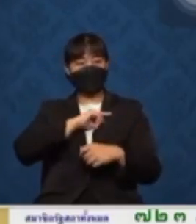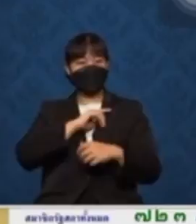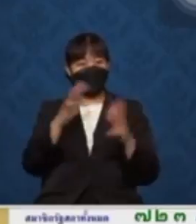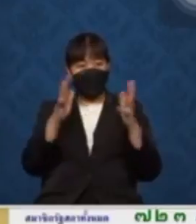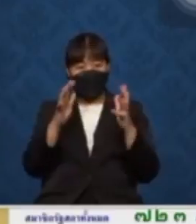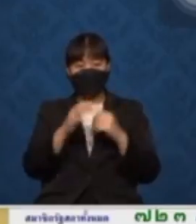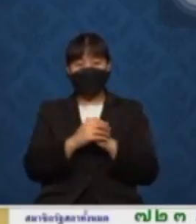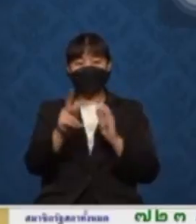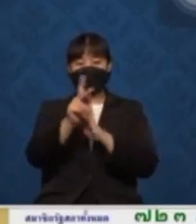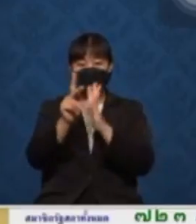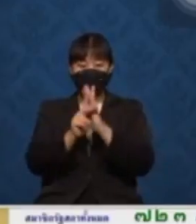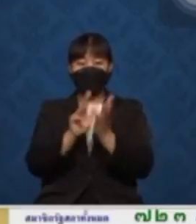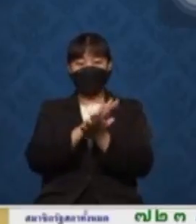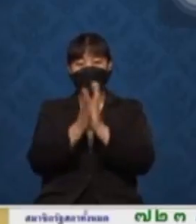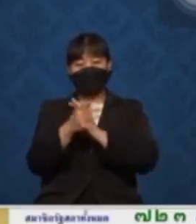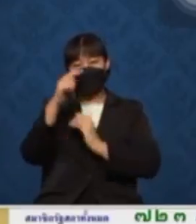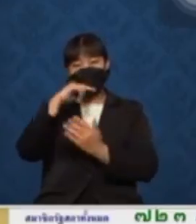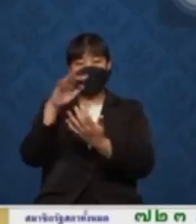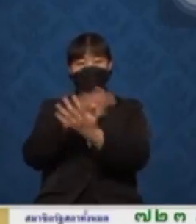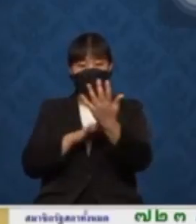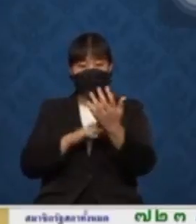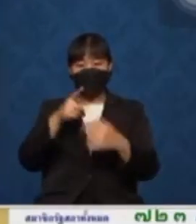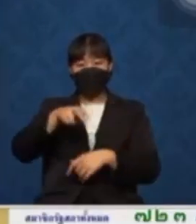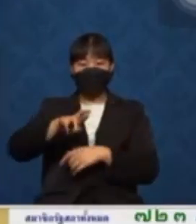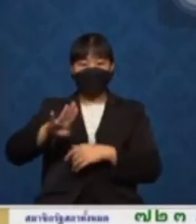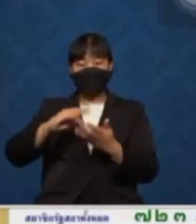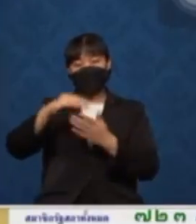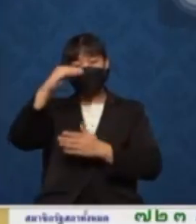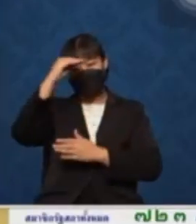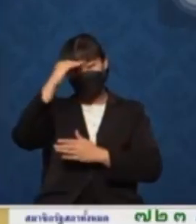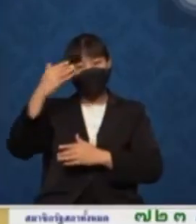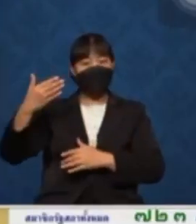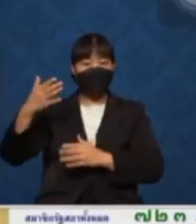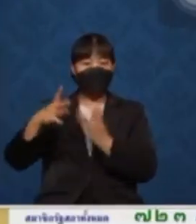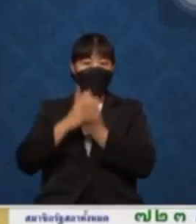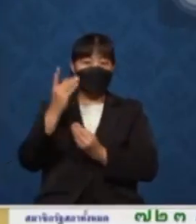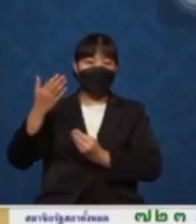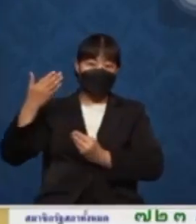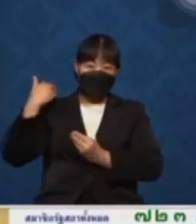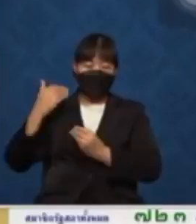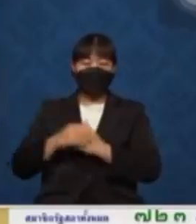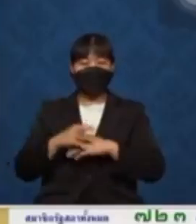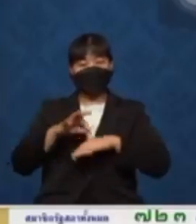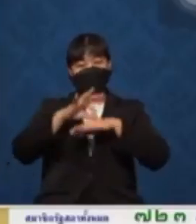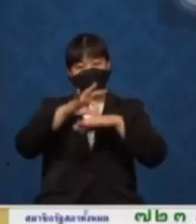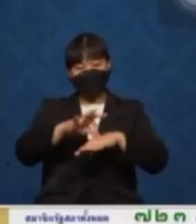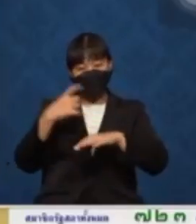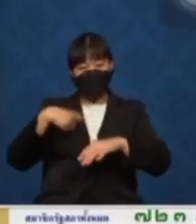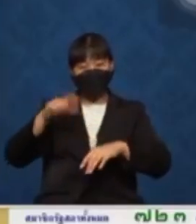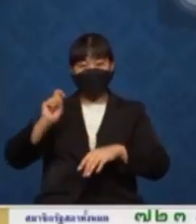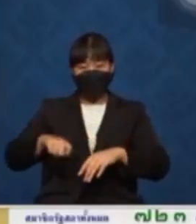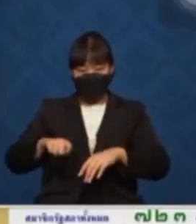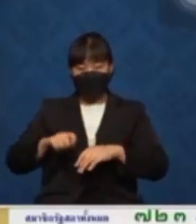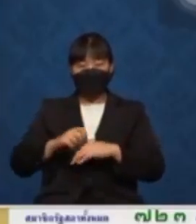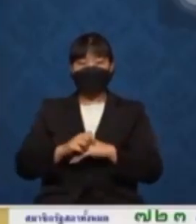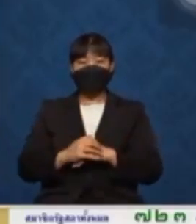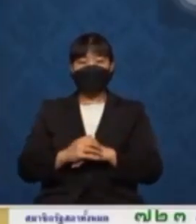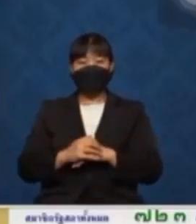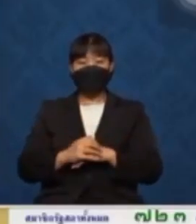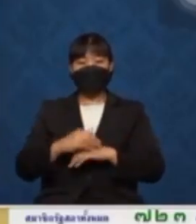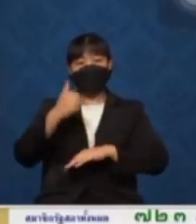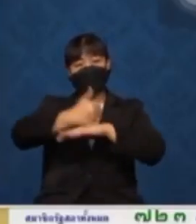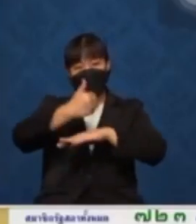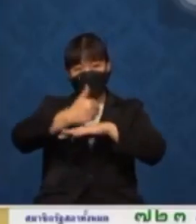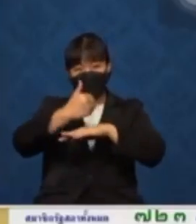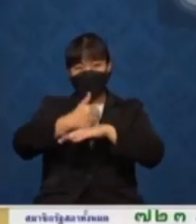วตกฎหมายปฏิรูปประเทศอย่างเช่นพรบการศึกษาเมื่อสัปดาห์ที่แล้วอย่างเช่นมีอำนาจในการแต่งตั้งตุลาการศาลรัฐธรรมนูญและก็ผู้ดำรงตำแหน่ง